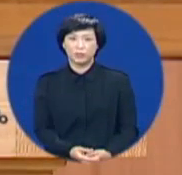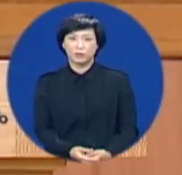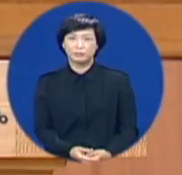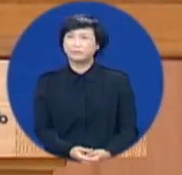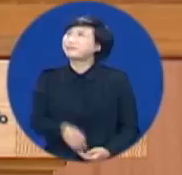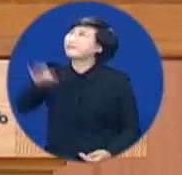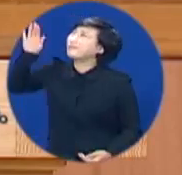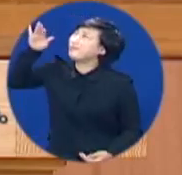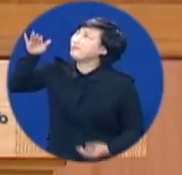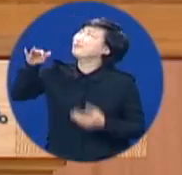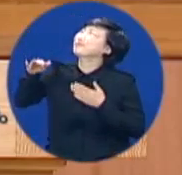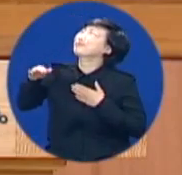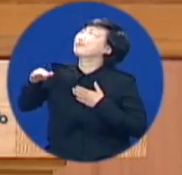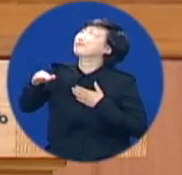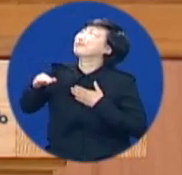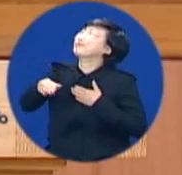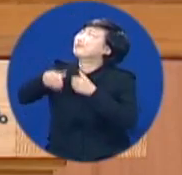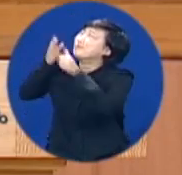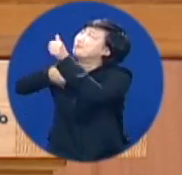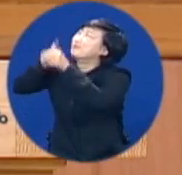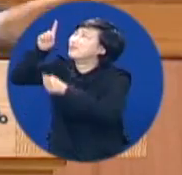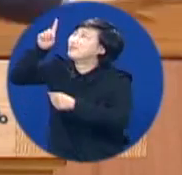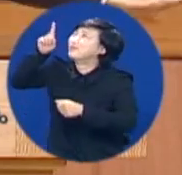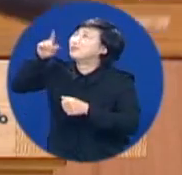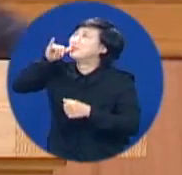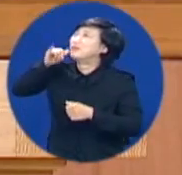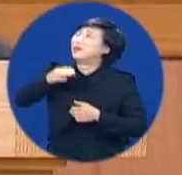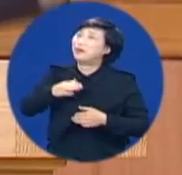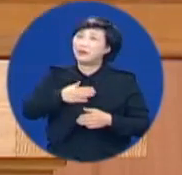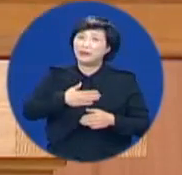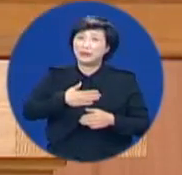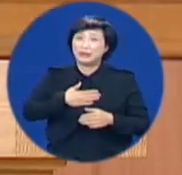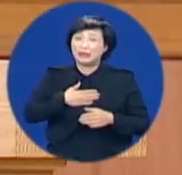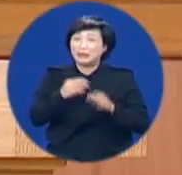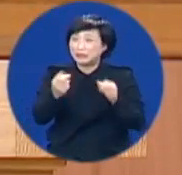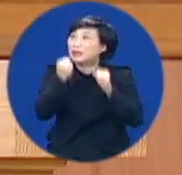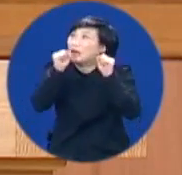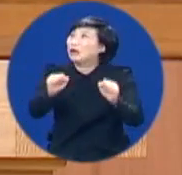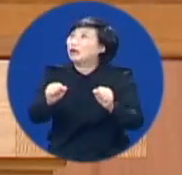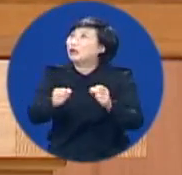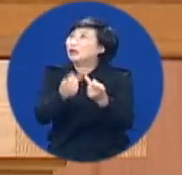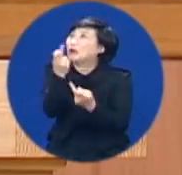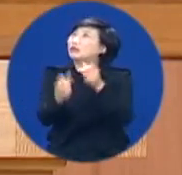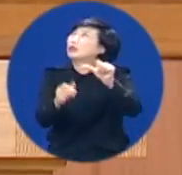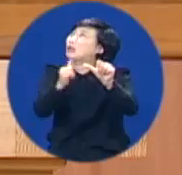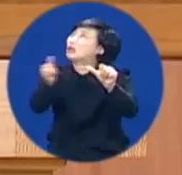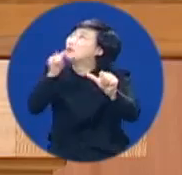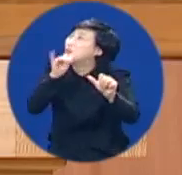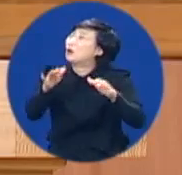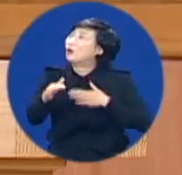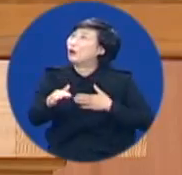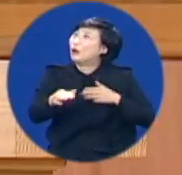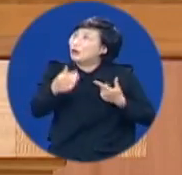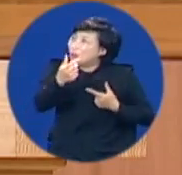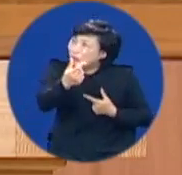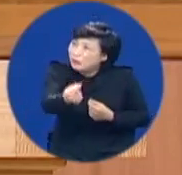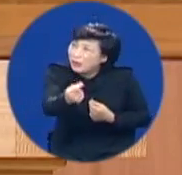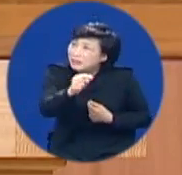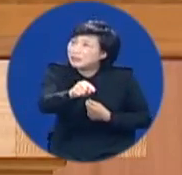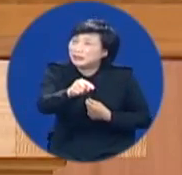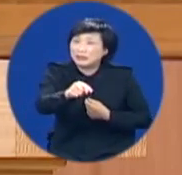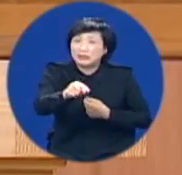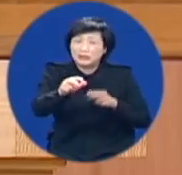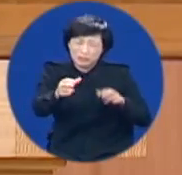뭐라고 하느냐? 그럼 아브라함 아버지요, 세상에 내 형제 다섯이 있어요. 나와